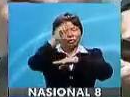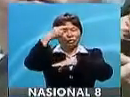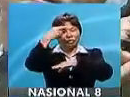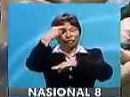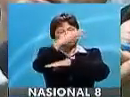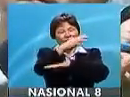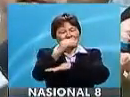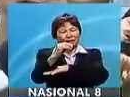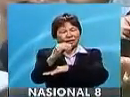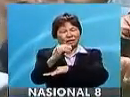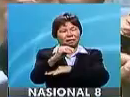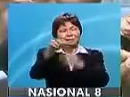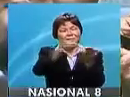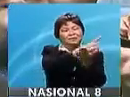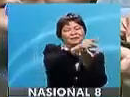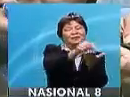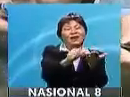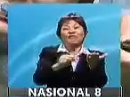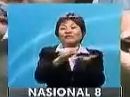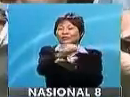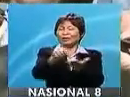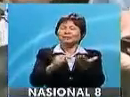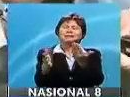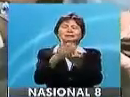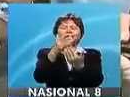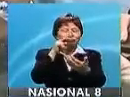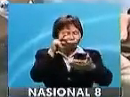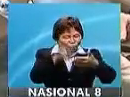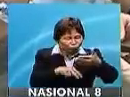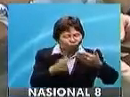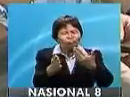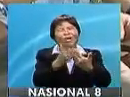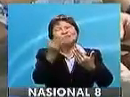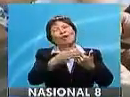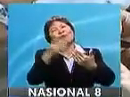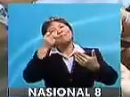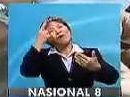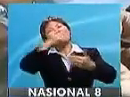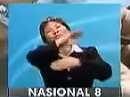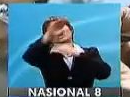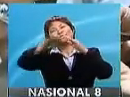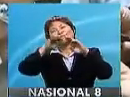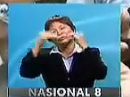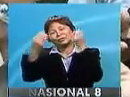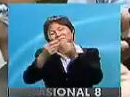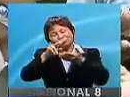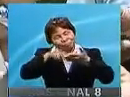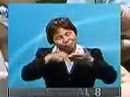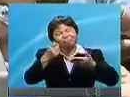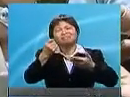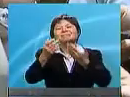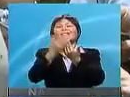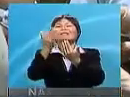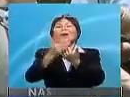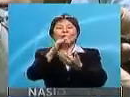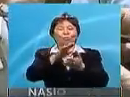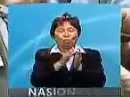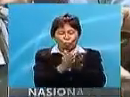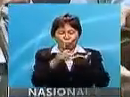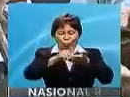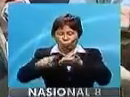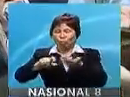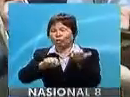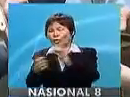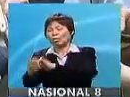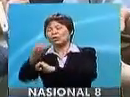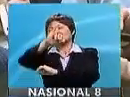dan juga grafik di mana senang difahami oleh kesemua lapisan masyarakat. Dan buku ini telah diterbitkan oleh